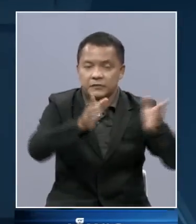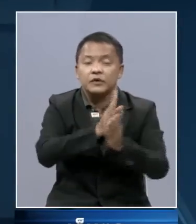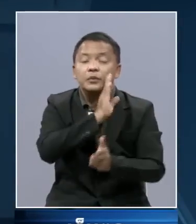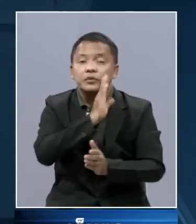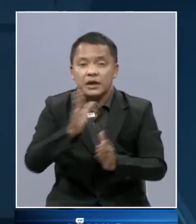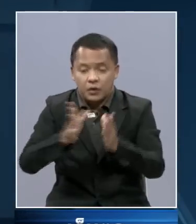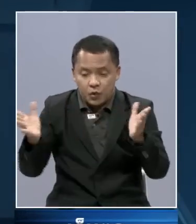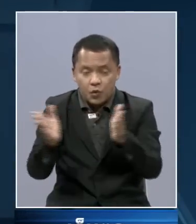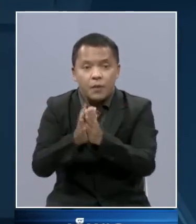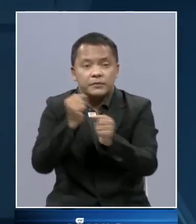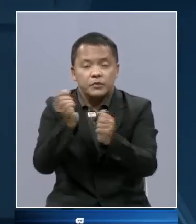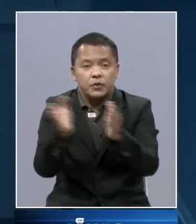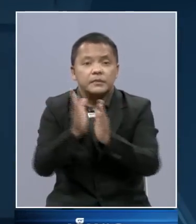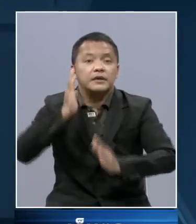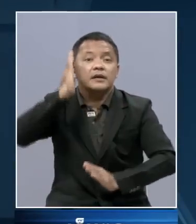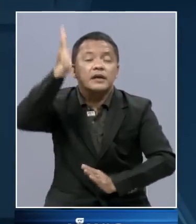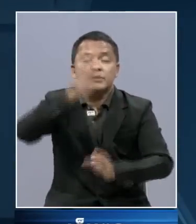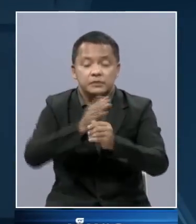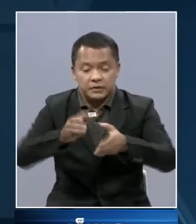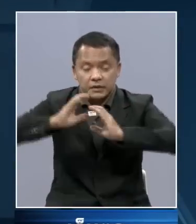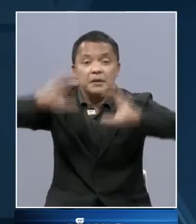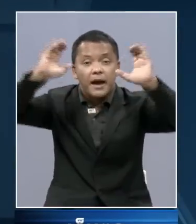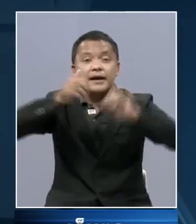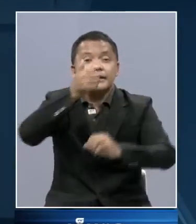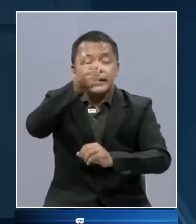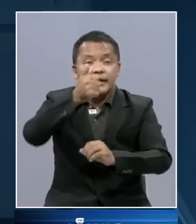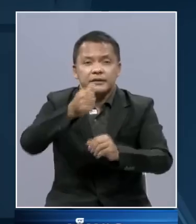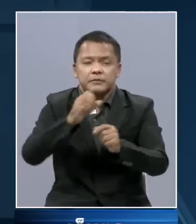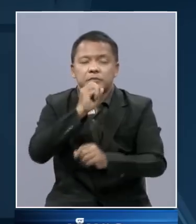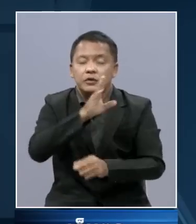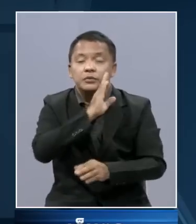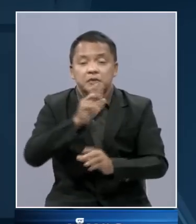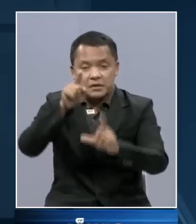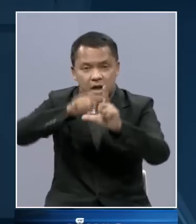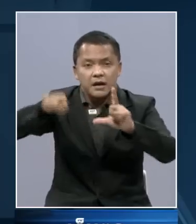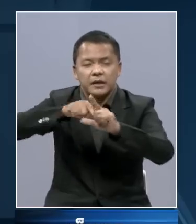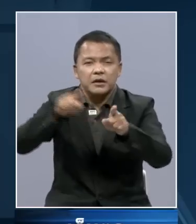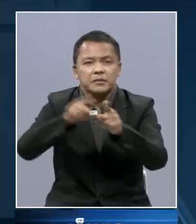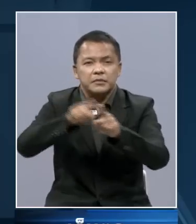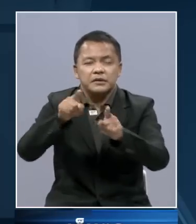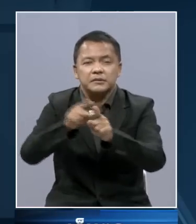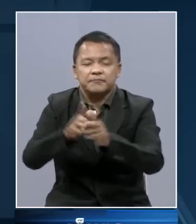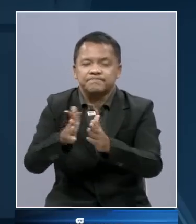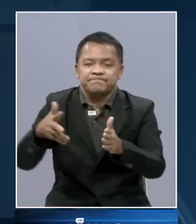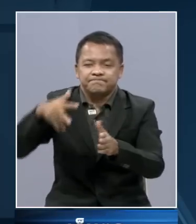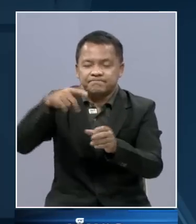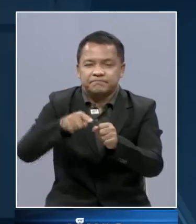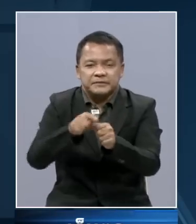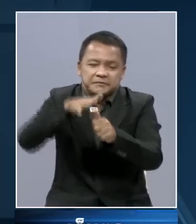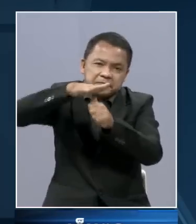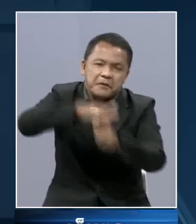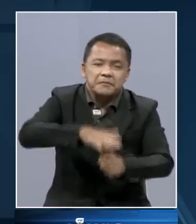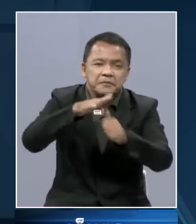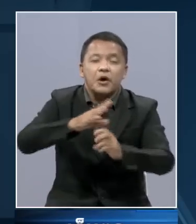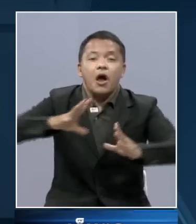ากยังร่วมงานกันต่อไปกรณีตั้งรัฐบาลสำเร็จนะฮะเขาบอกว่าก้าวไกลก็จะโดนขี่คอแบบนี้ตลอดเวลาเพราะว่า